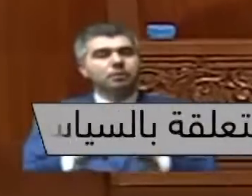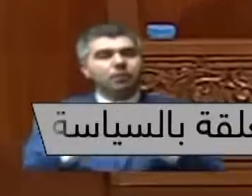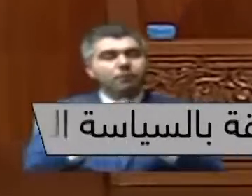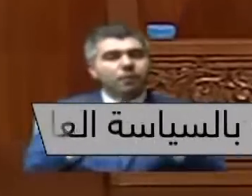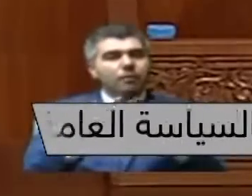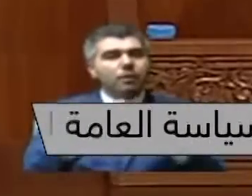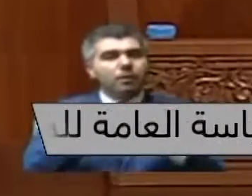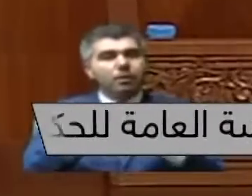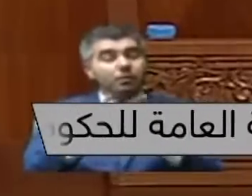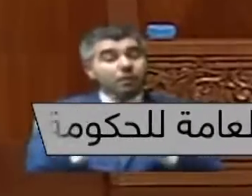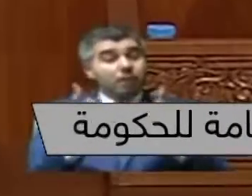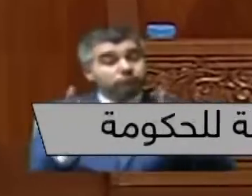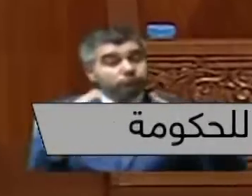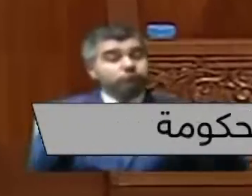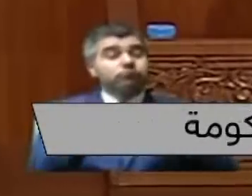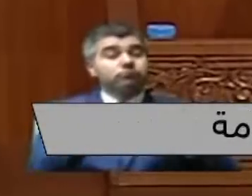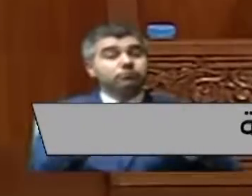من الالتقائية